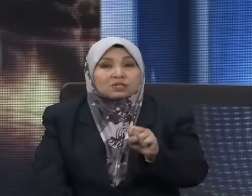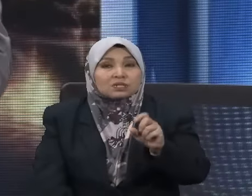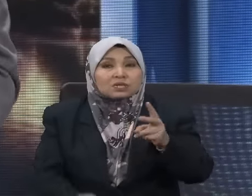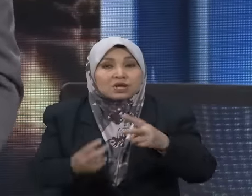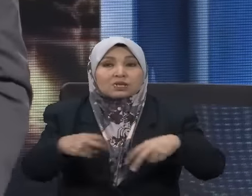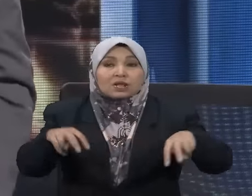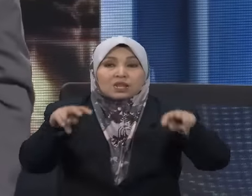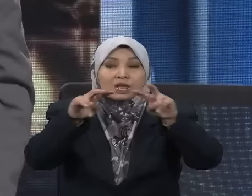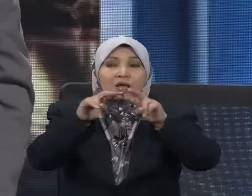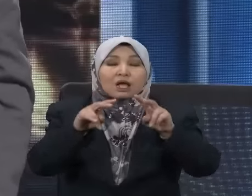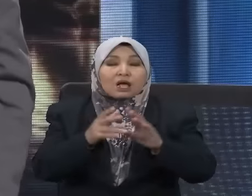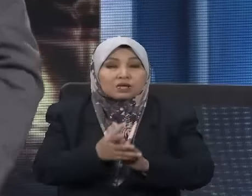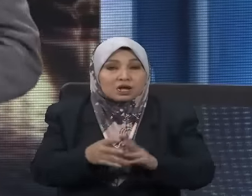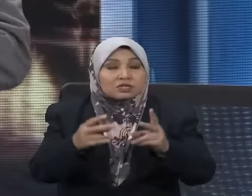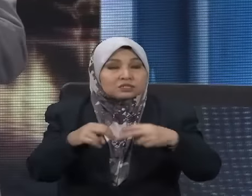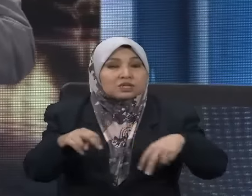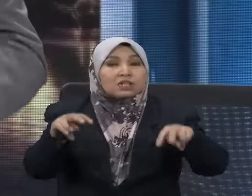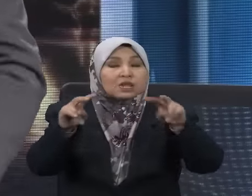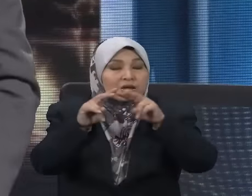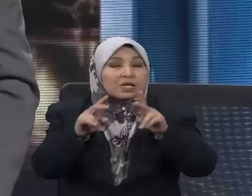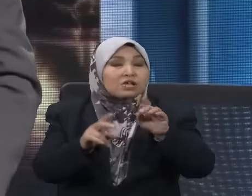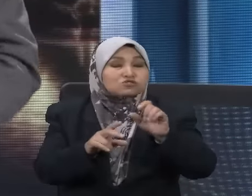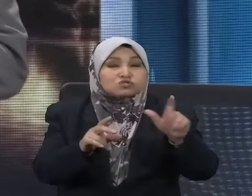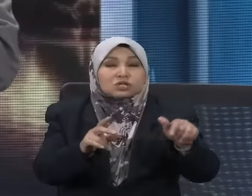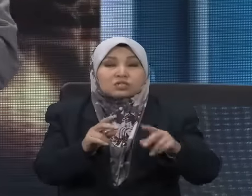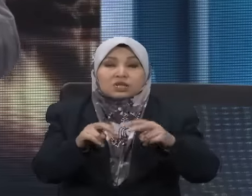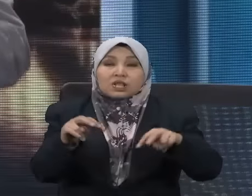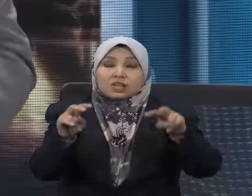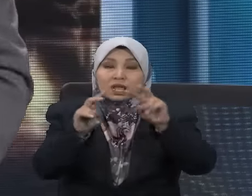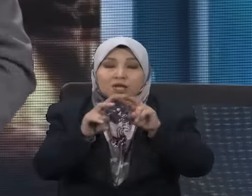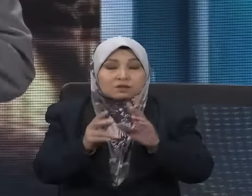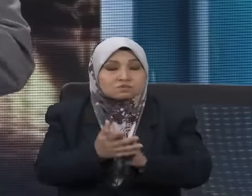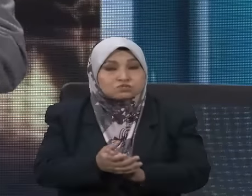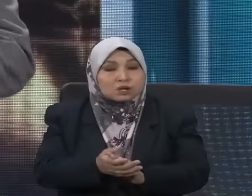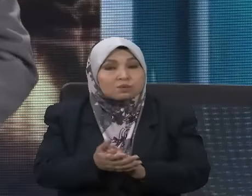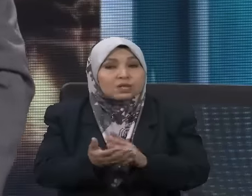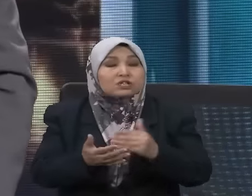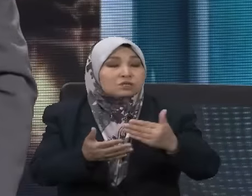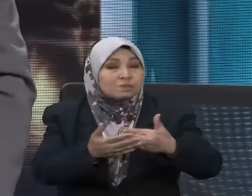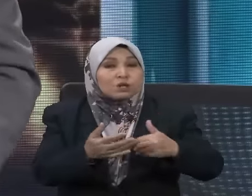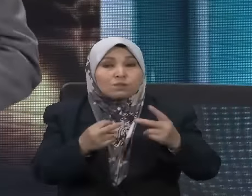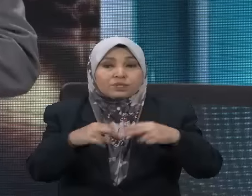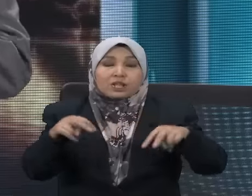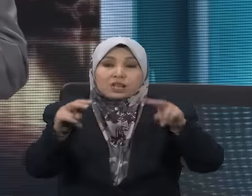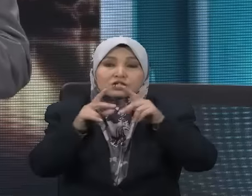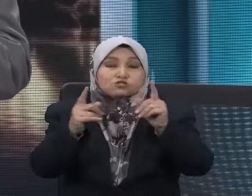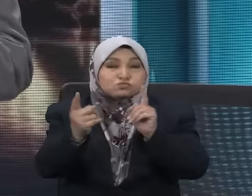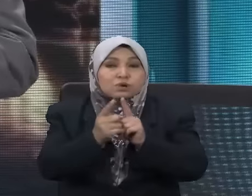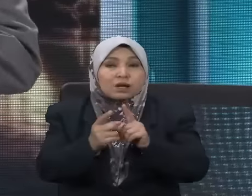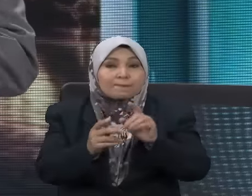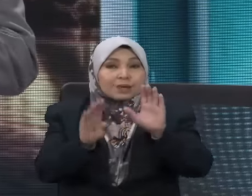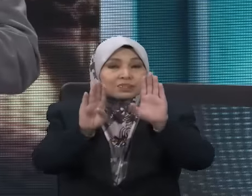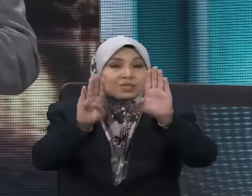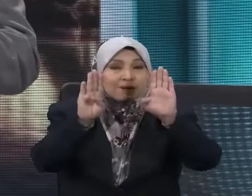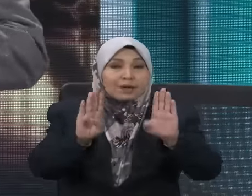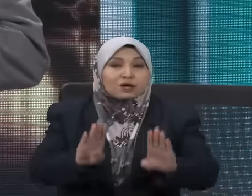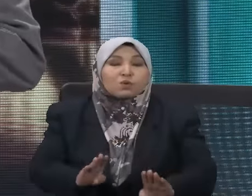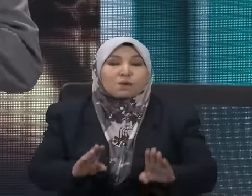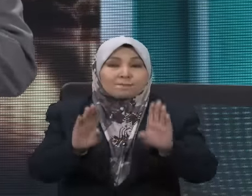Nilai. Nilai ah. Ya? Exit nilai apa tu exit dekat nilai. Sebelum nilai tu jumpa kan Bandar Baru Bangi. Oh, dah